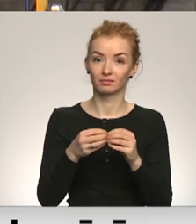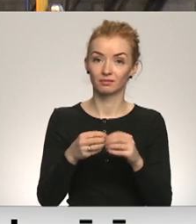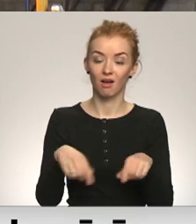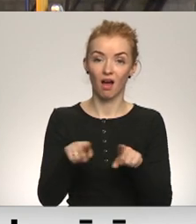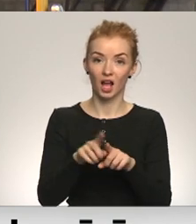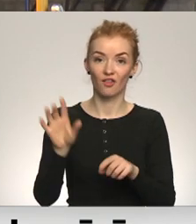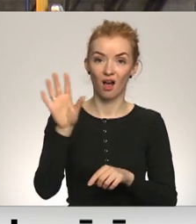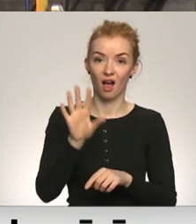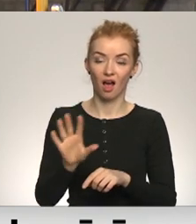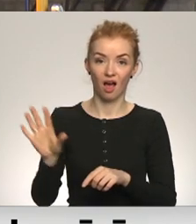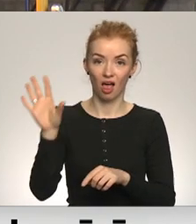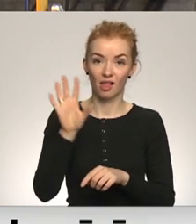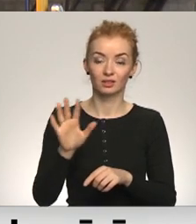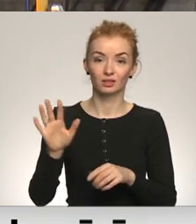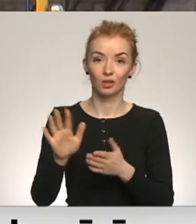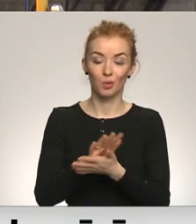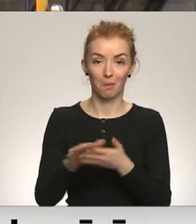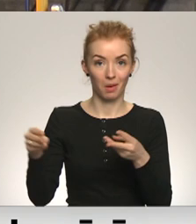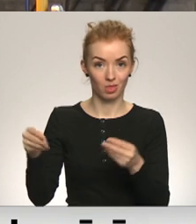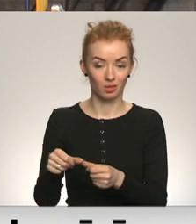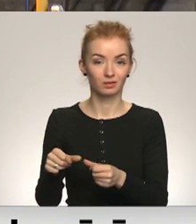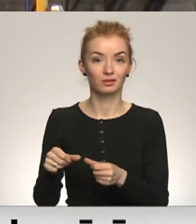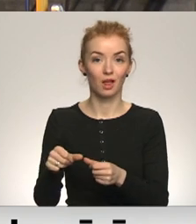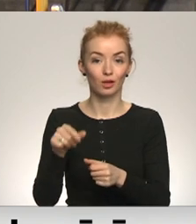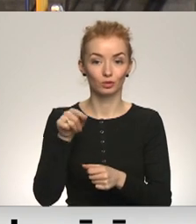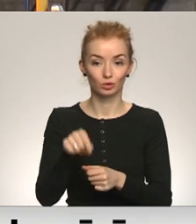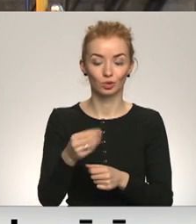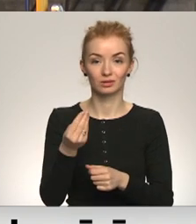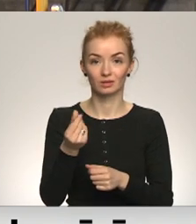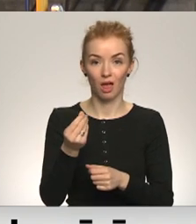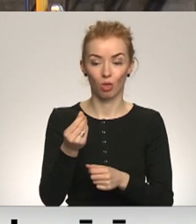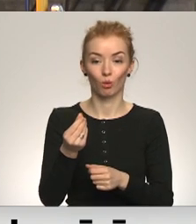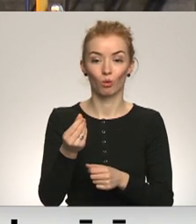kad arī valsts kompensē šo energoresursu cenu